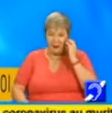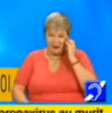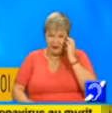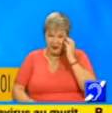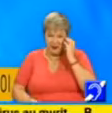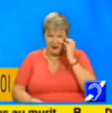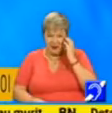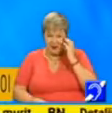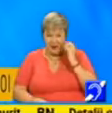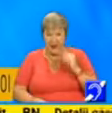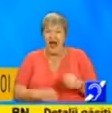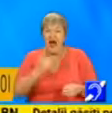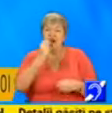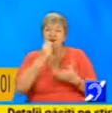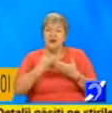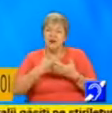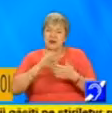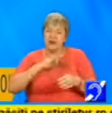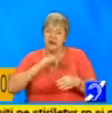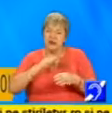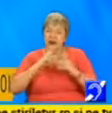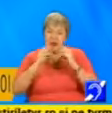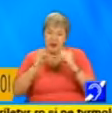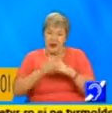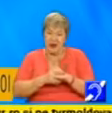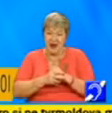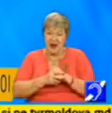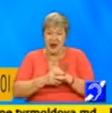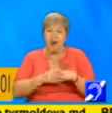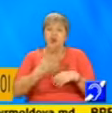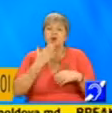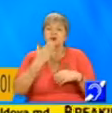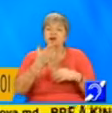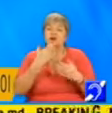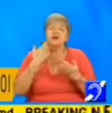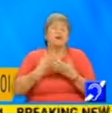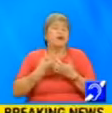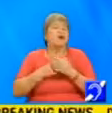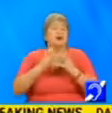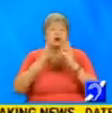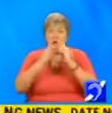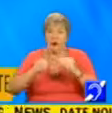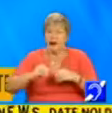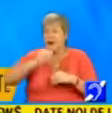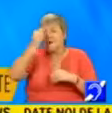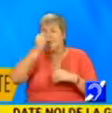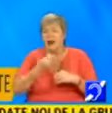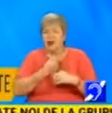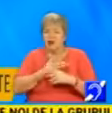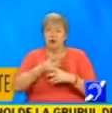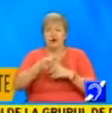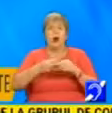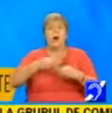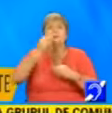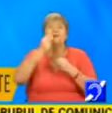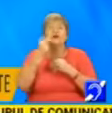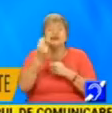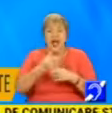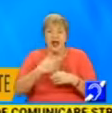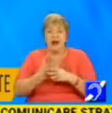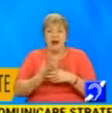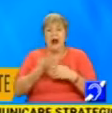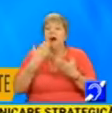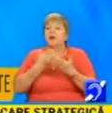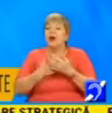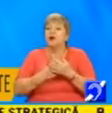L-ați ascultat pe președintele Klaus Iohannis. Mulțumiri adresate românilor, dar și preoților și bisericii pentru recomandările pe